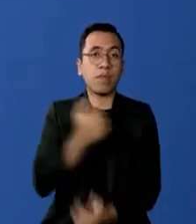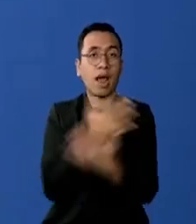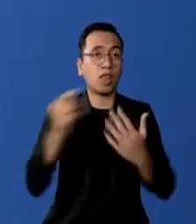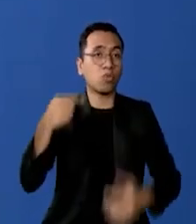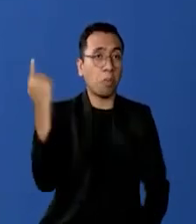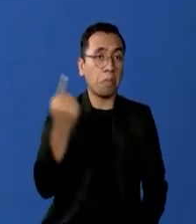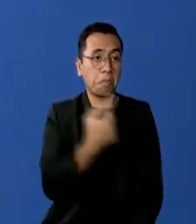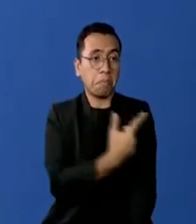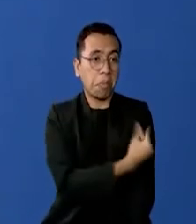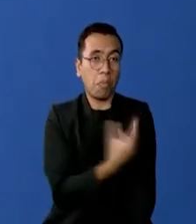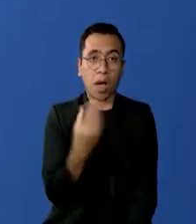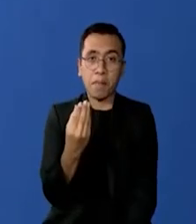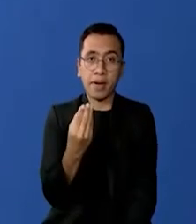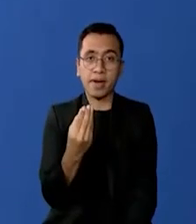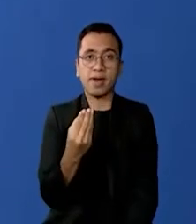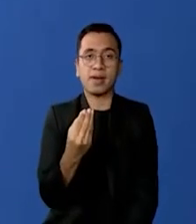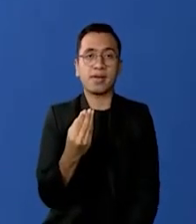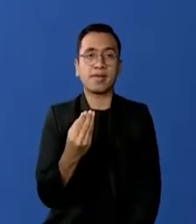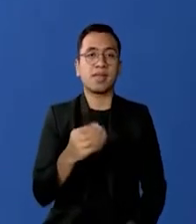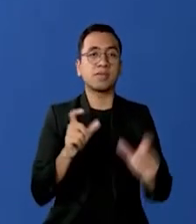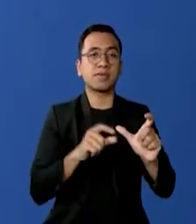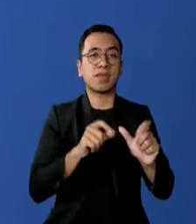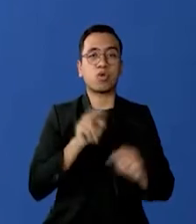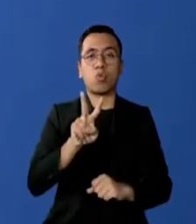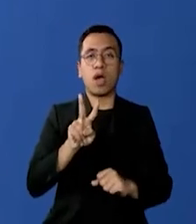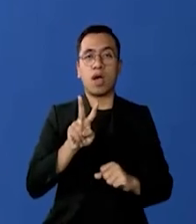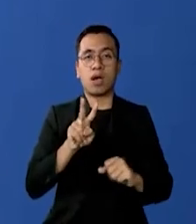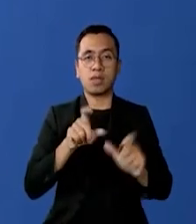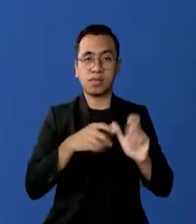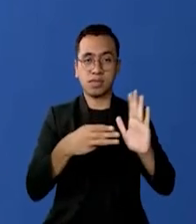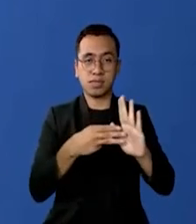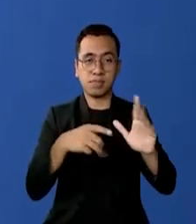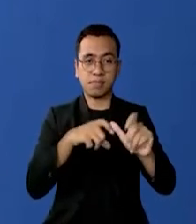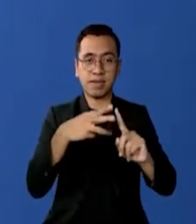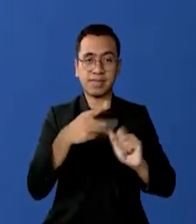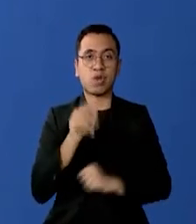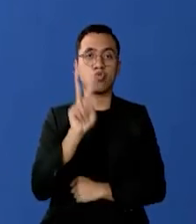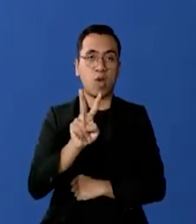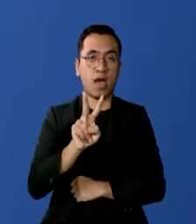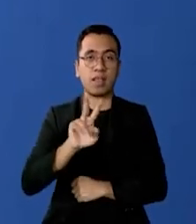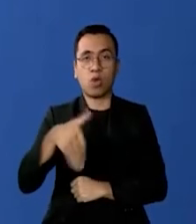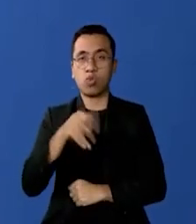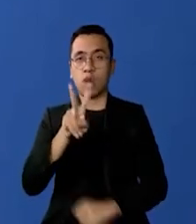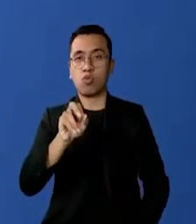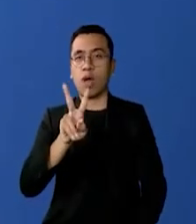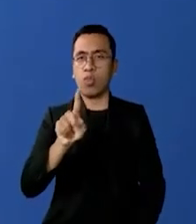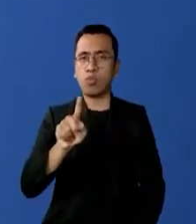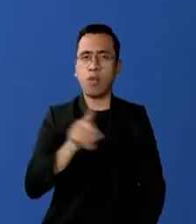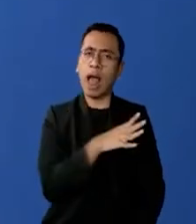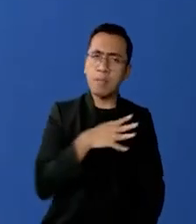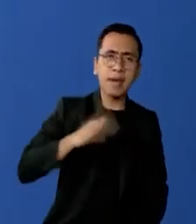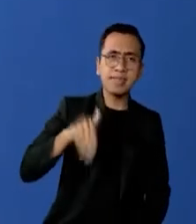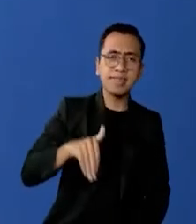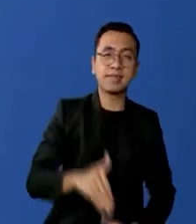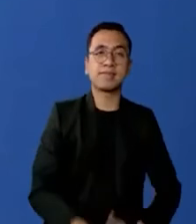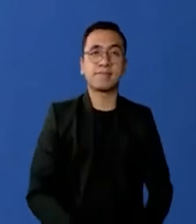keluar pada semester kedua 2021 artinya masih lama nih aparatur Eh iya aku masih